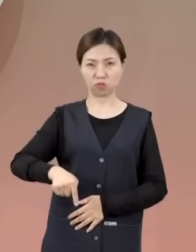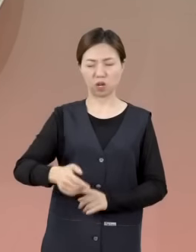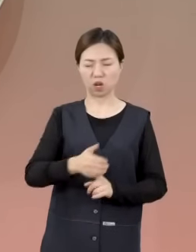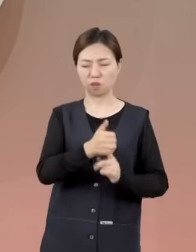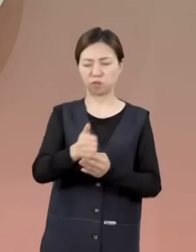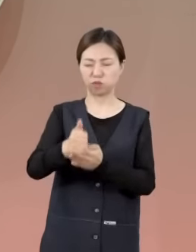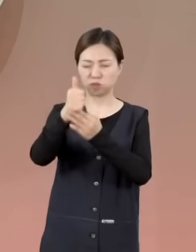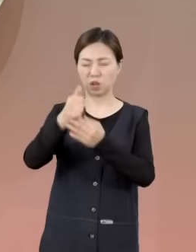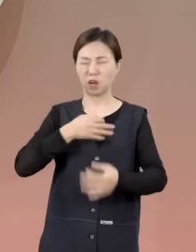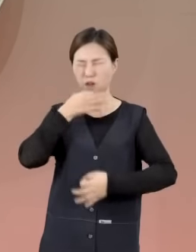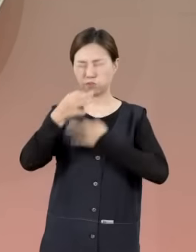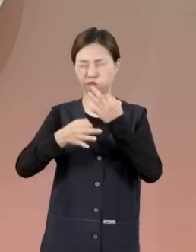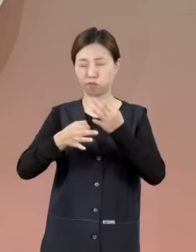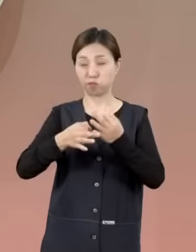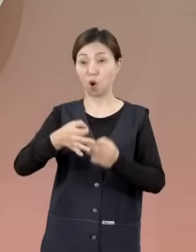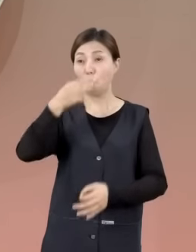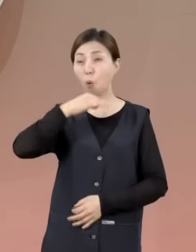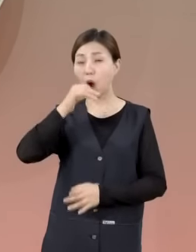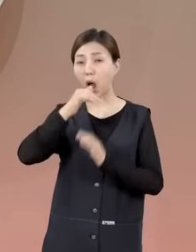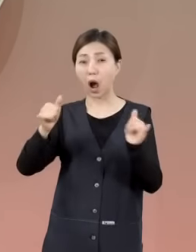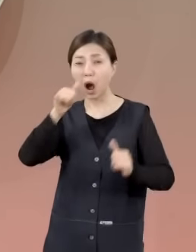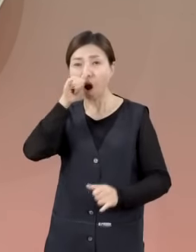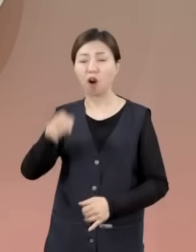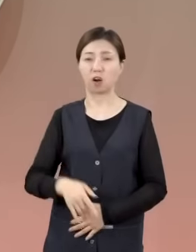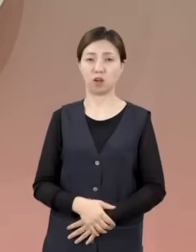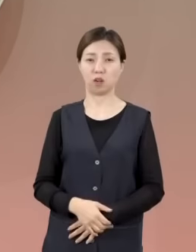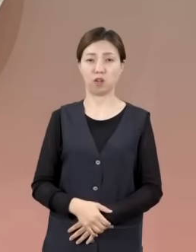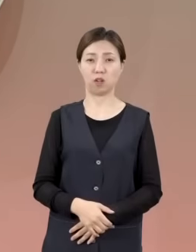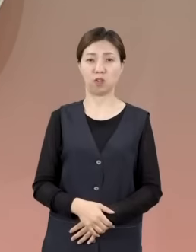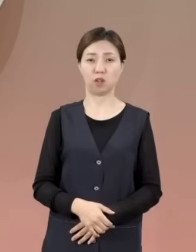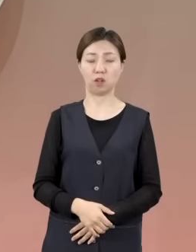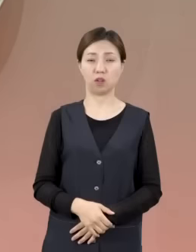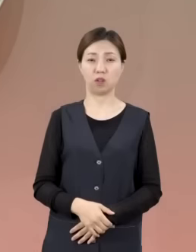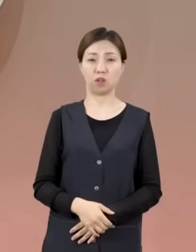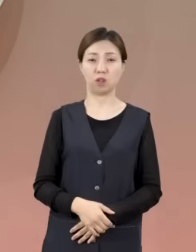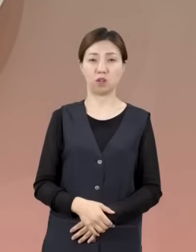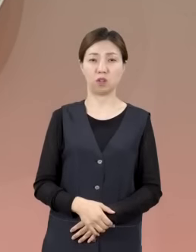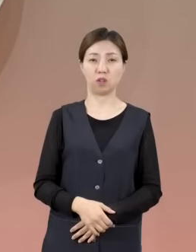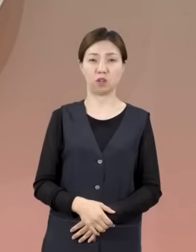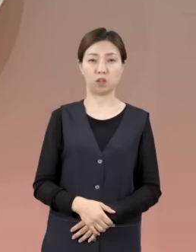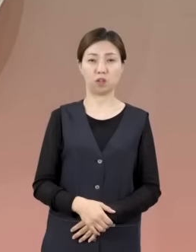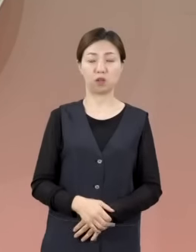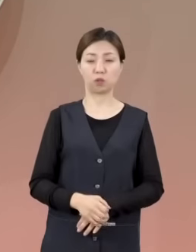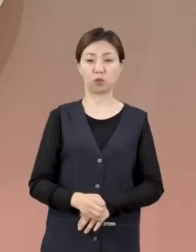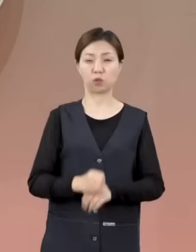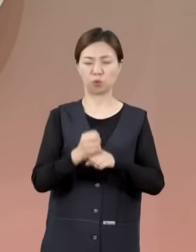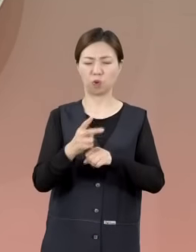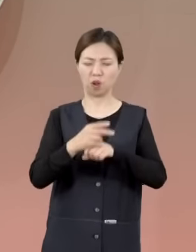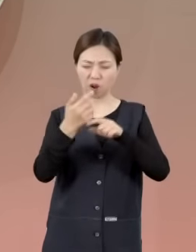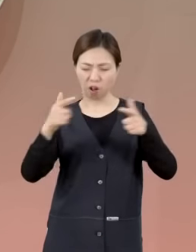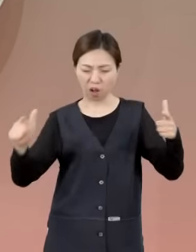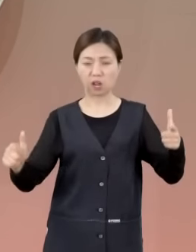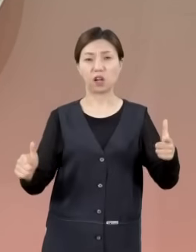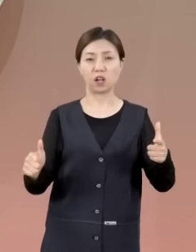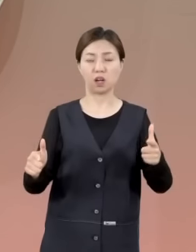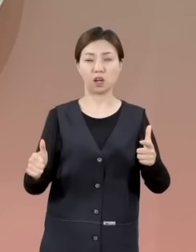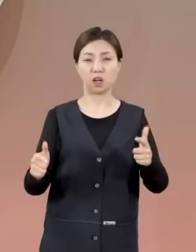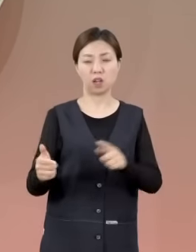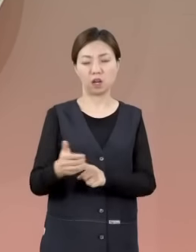분도 있고 제가 기도 가피를 체험하신 불보살님의 가피를